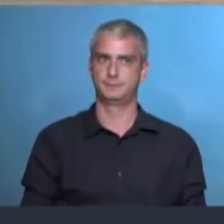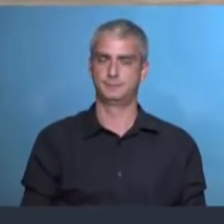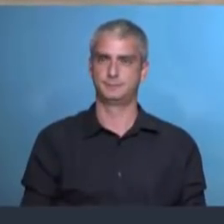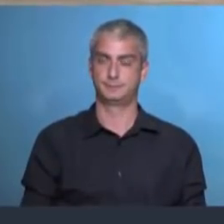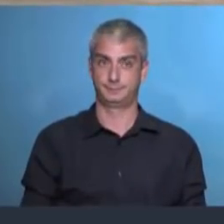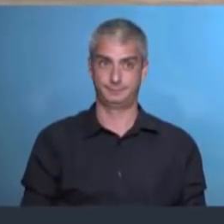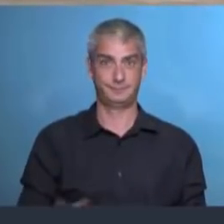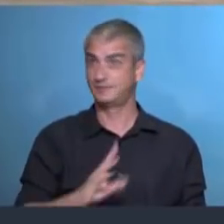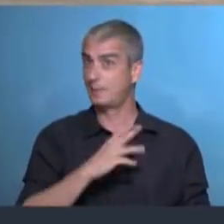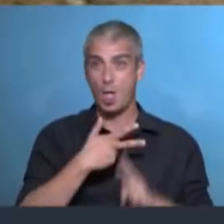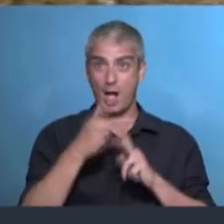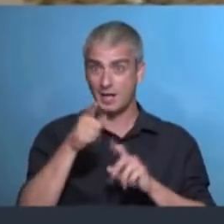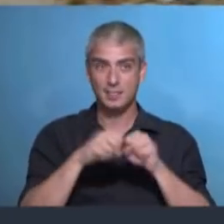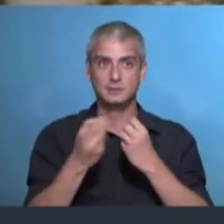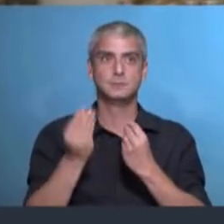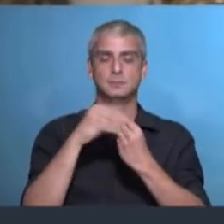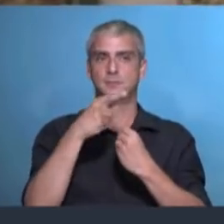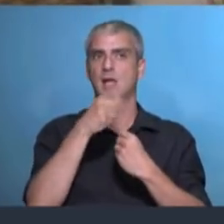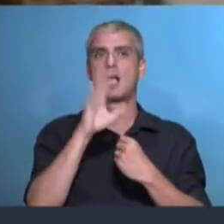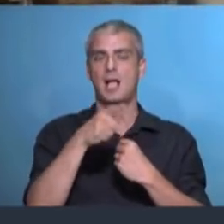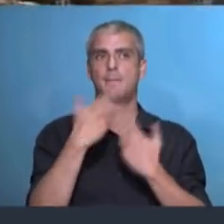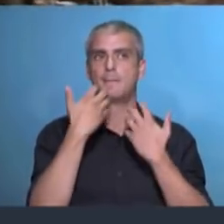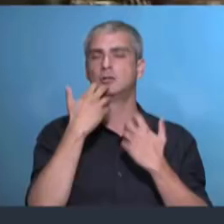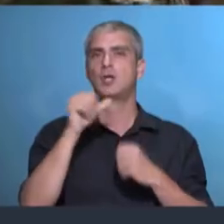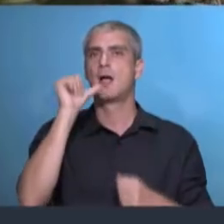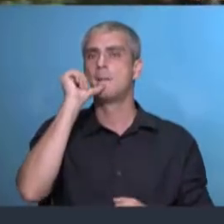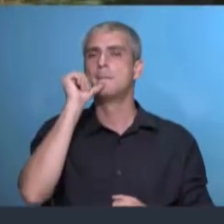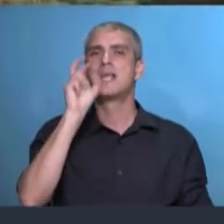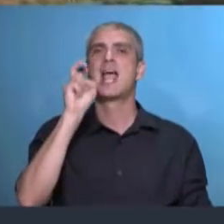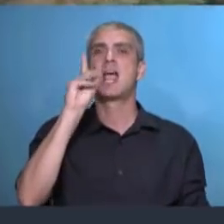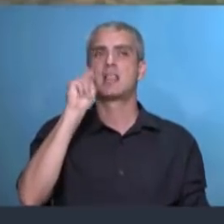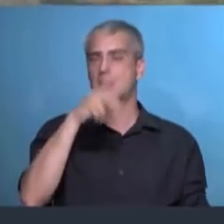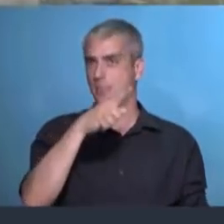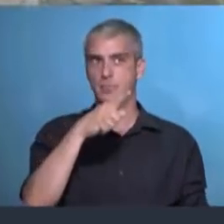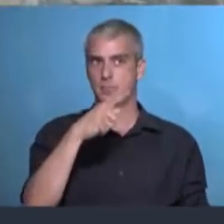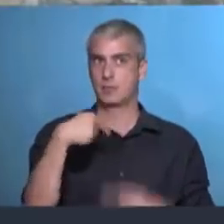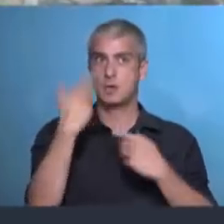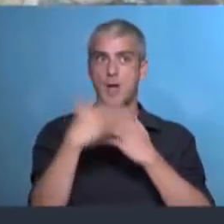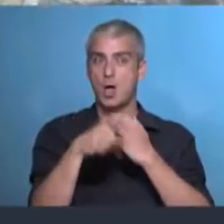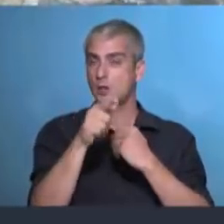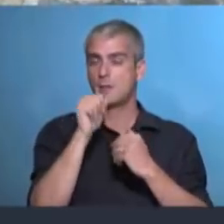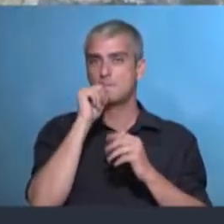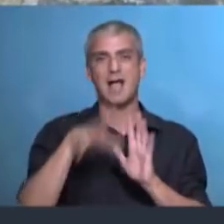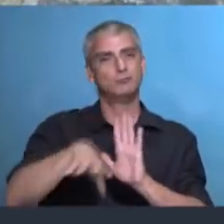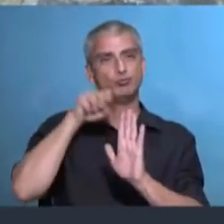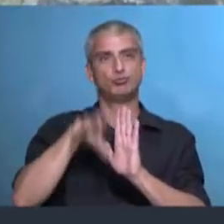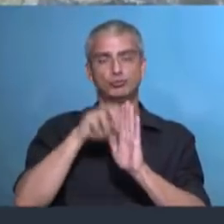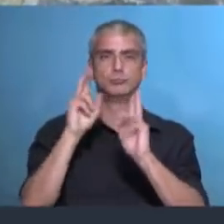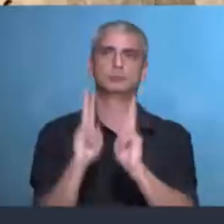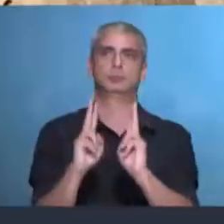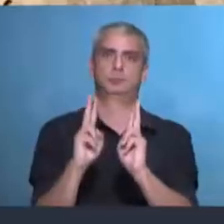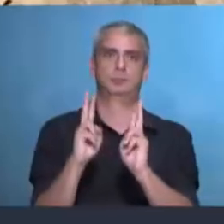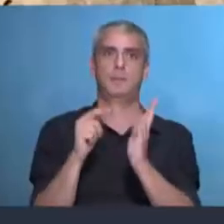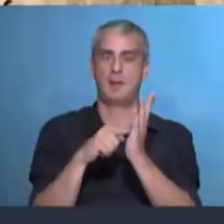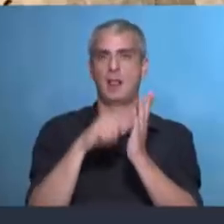ואם לא די בנזק הזה, מצטרפת אליו גם פרשת מי עדן. ביממה האחרונה הפסיק המפעל לשאוב מים מהמעיין בגולן